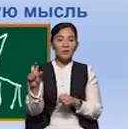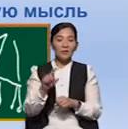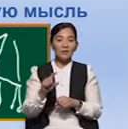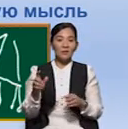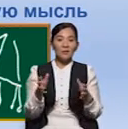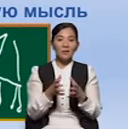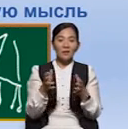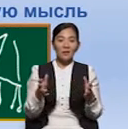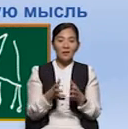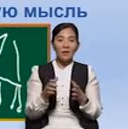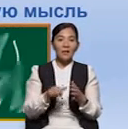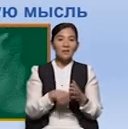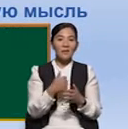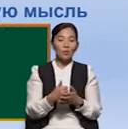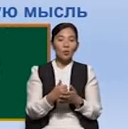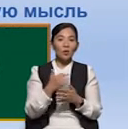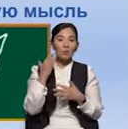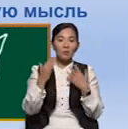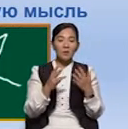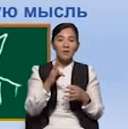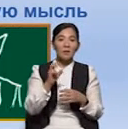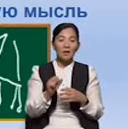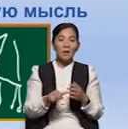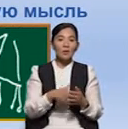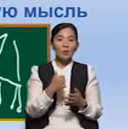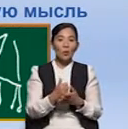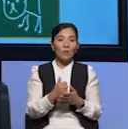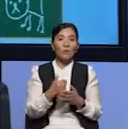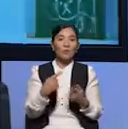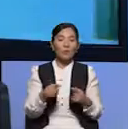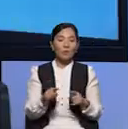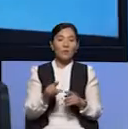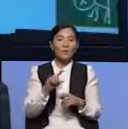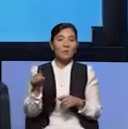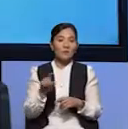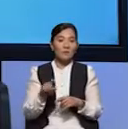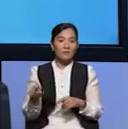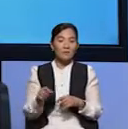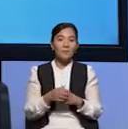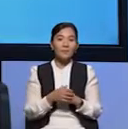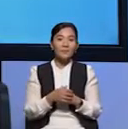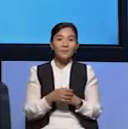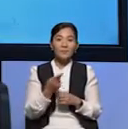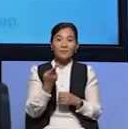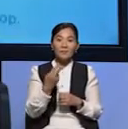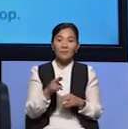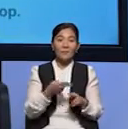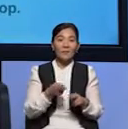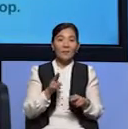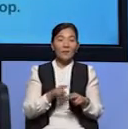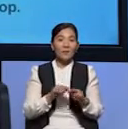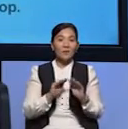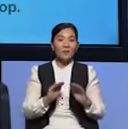текст, сохраняя основную мысль на основе исходного текста. А для этого,